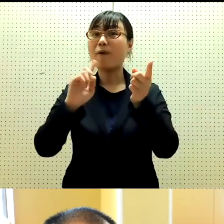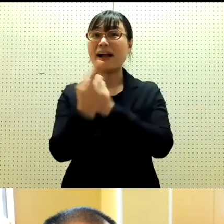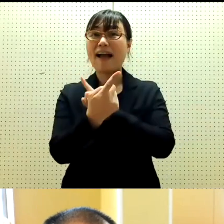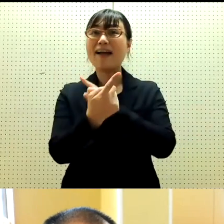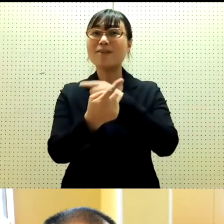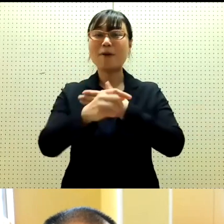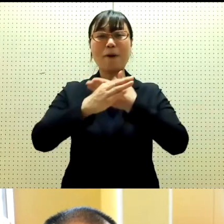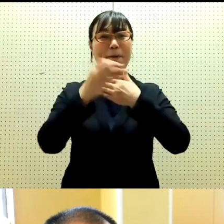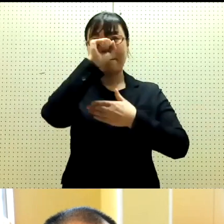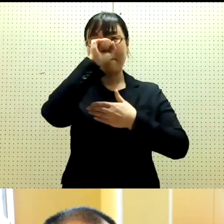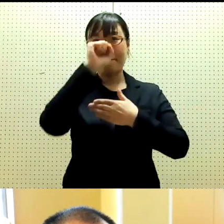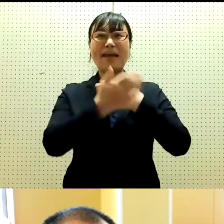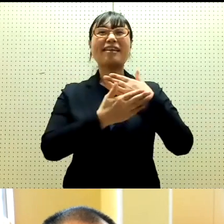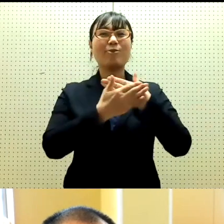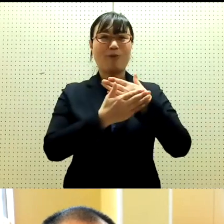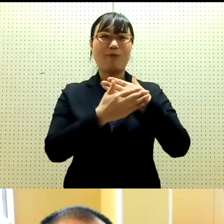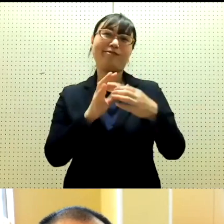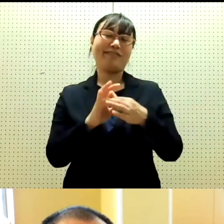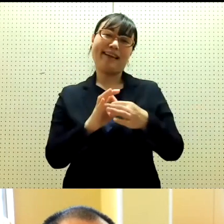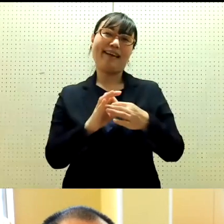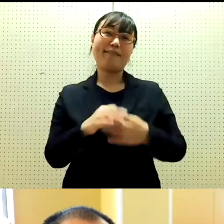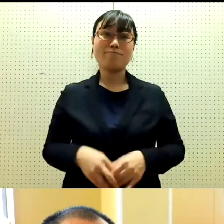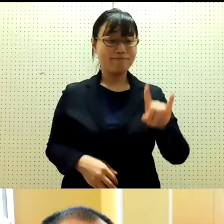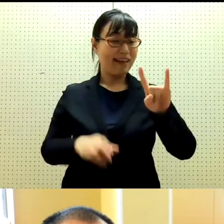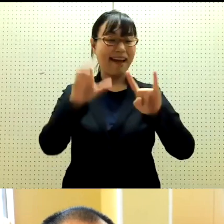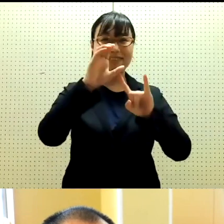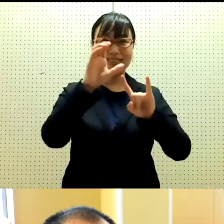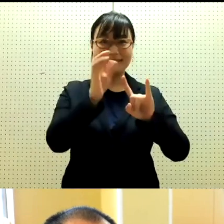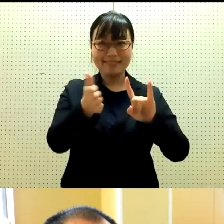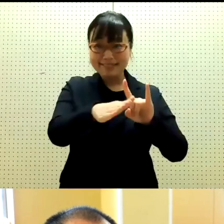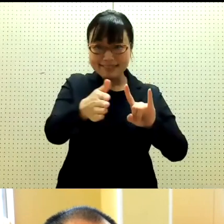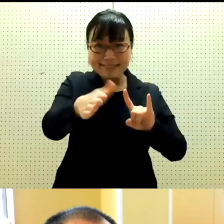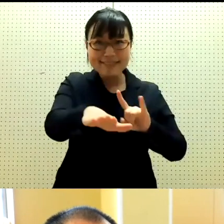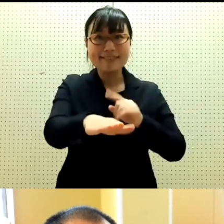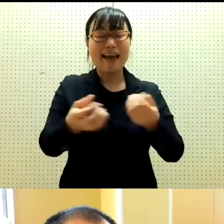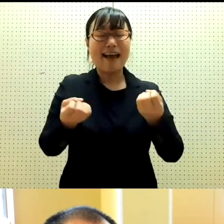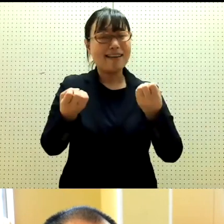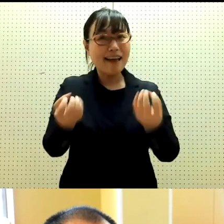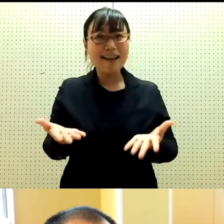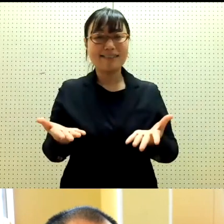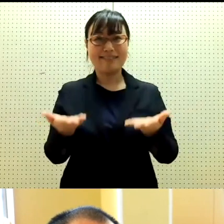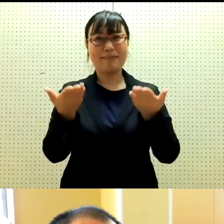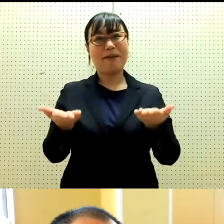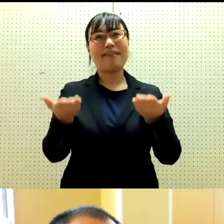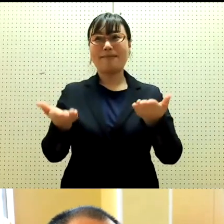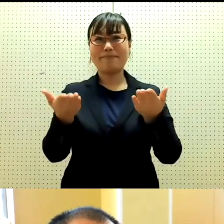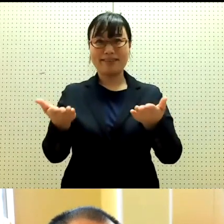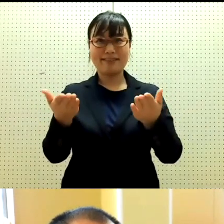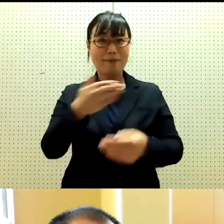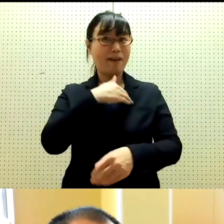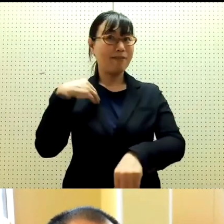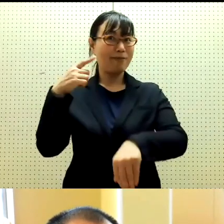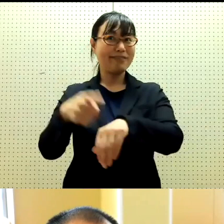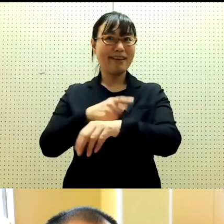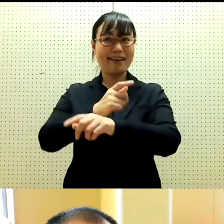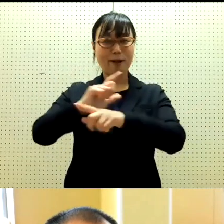でですね、 ICT 活用が広がってきて新しい学びの可能性が見えてきた実践を小学校と中学